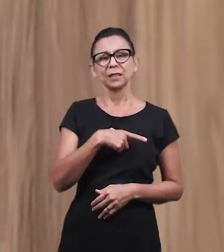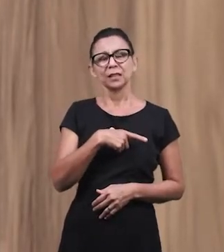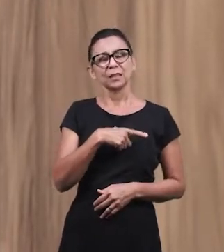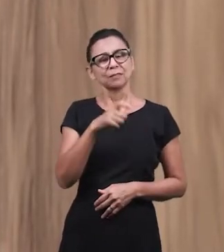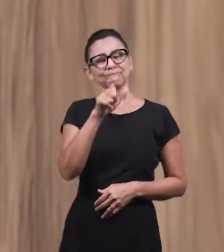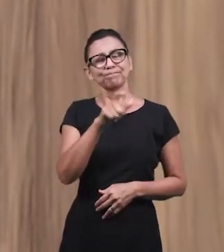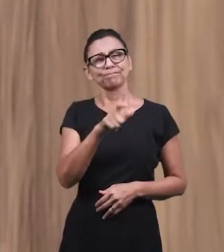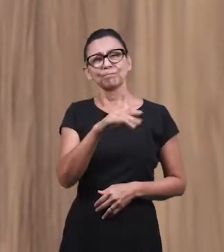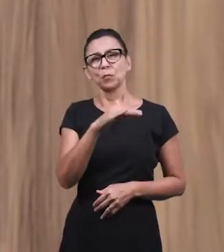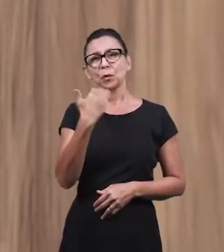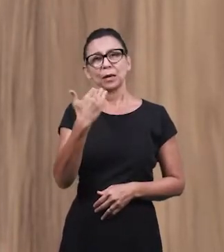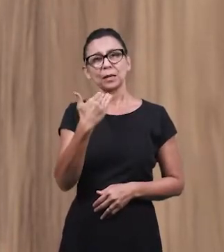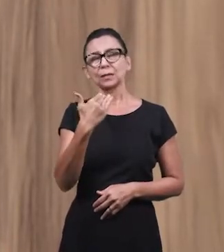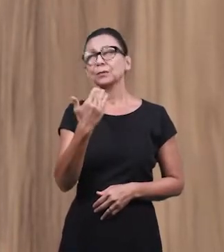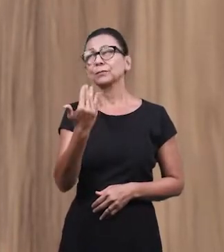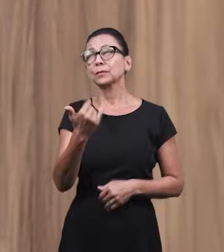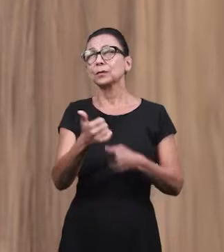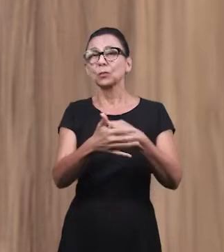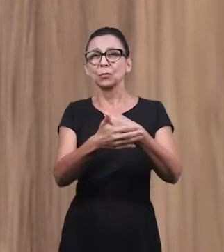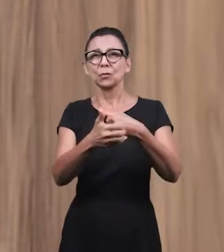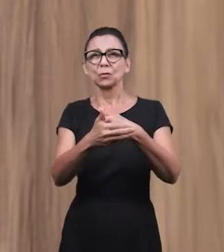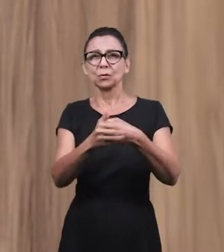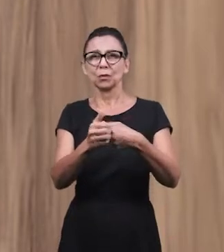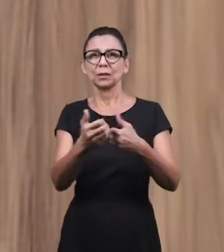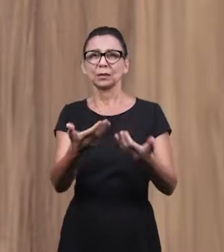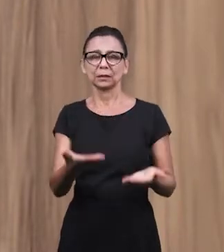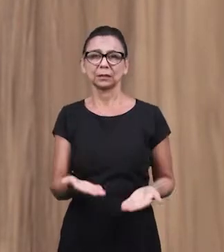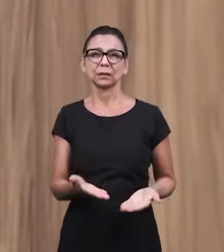perdu des proches, que tu puisses